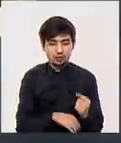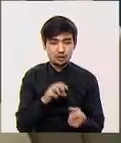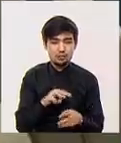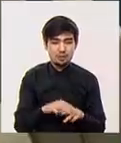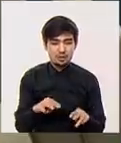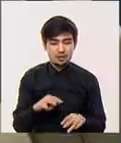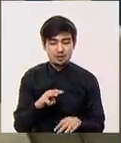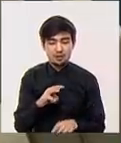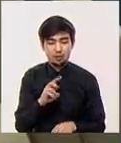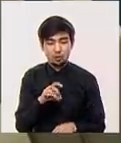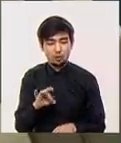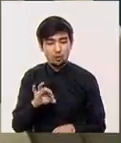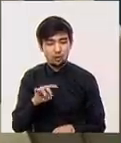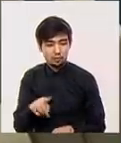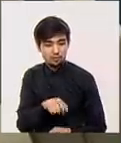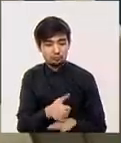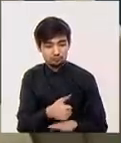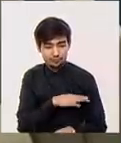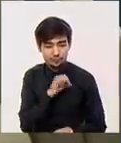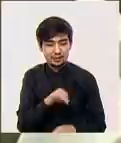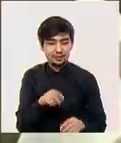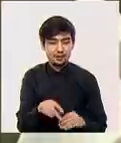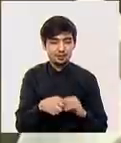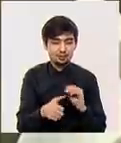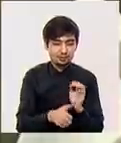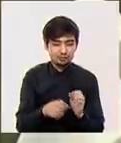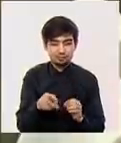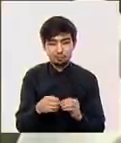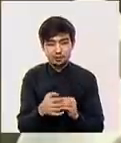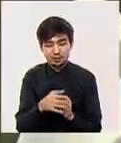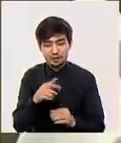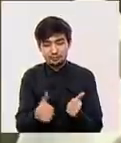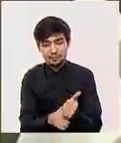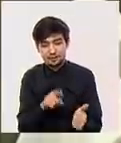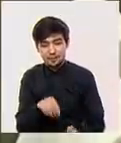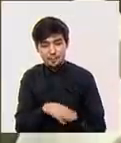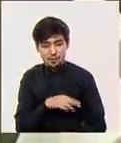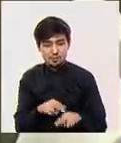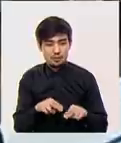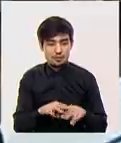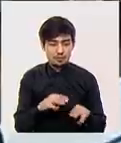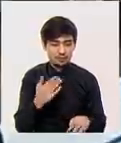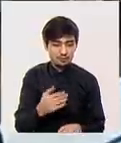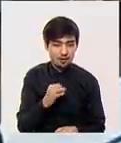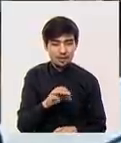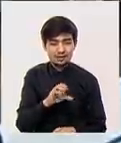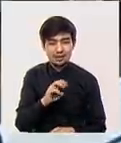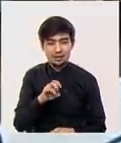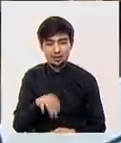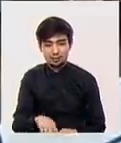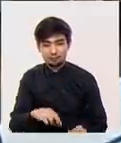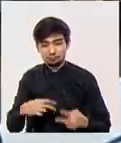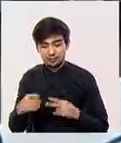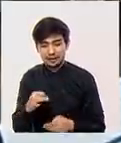Нур Отан. В 2015 и 2016 годах работала заместителем премьер-министра. А потом перешла в Сенат. Спустя три